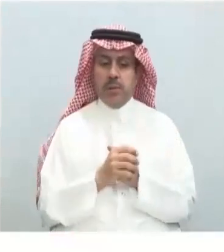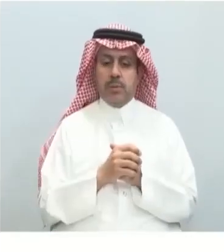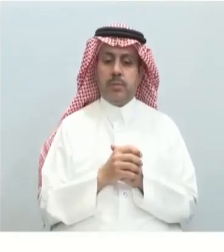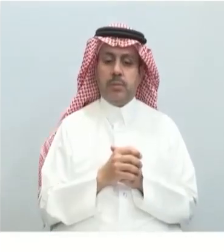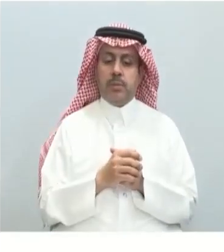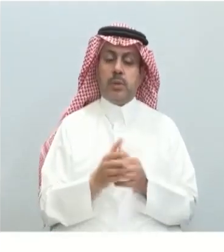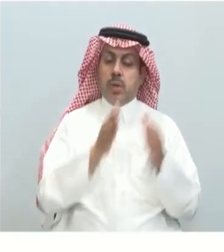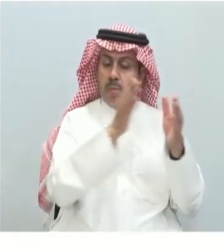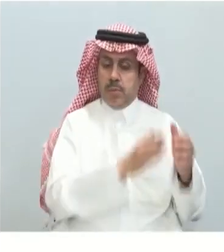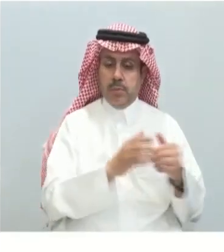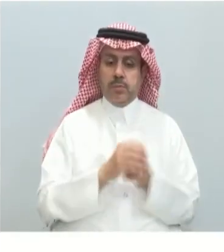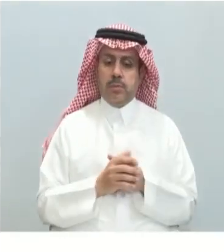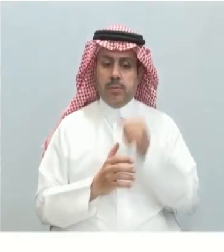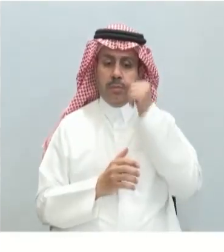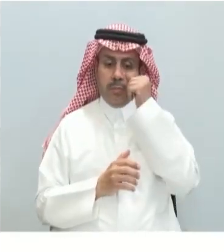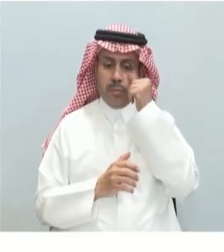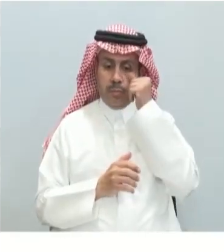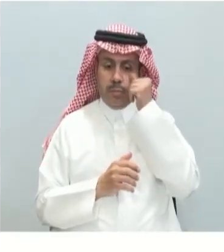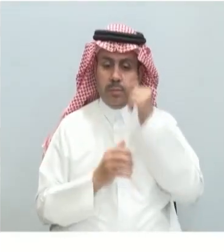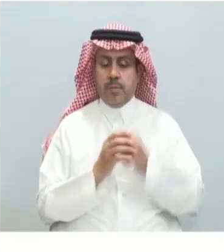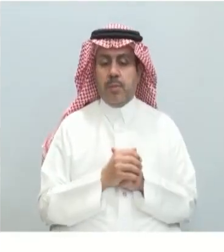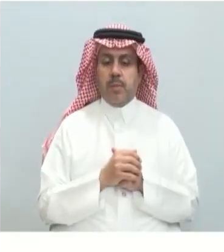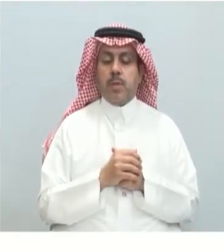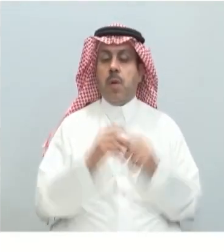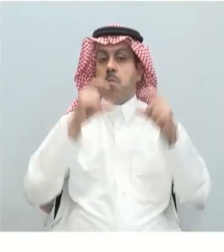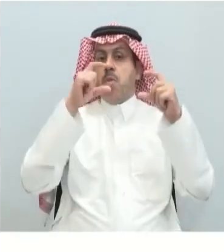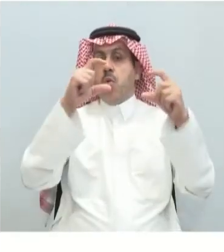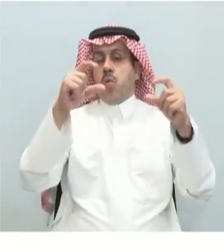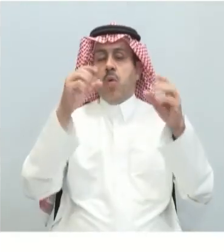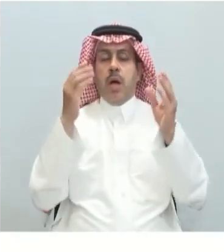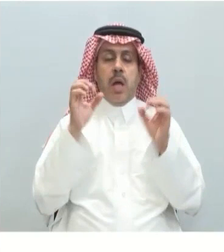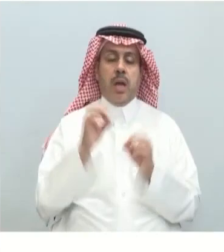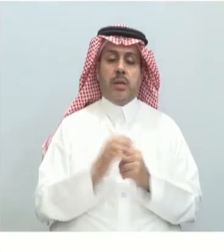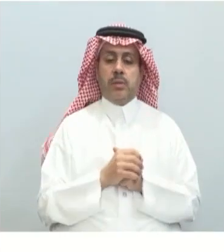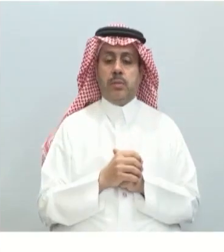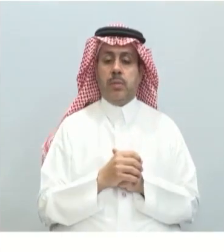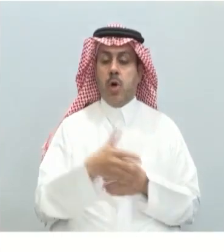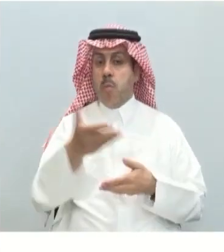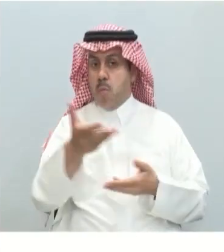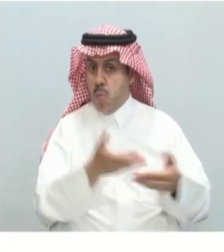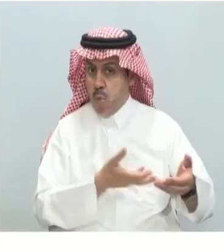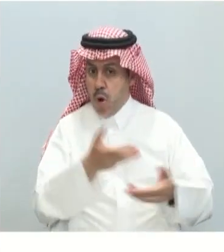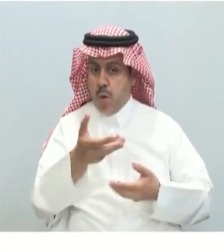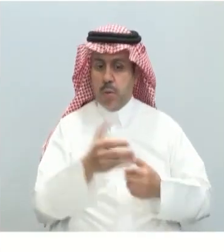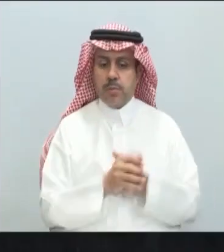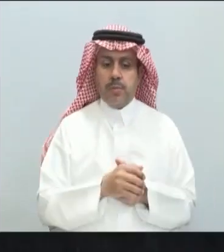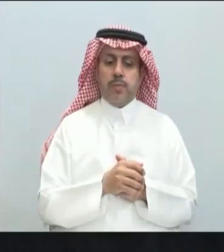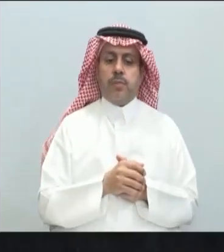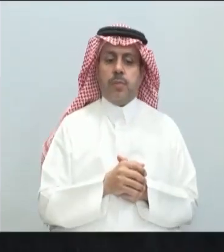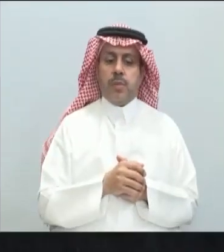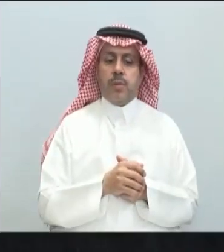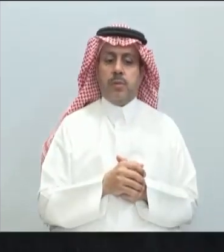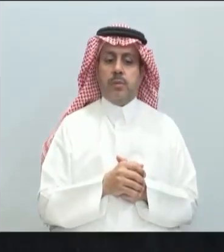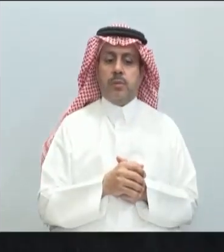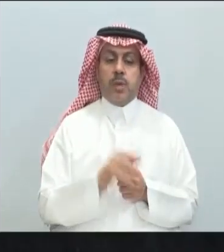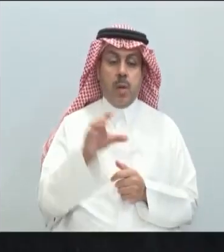والطالبات للوقوف على موضوع الايات التي معنا نجد ان الموضوع المناسب الذي يمكن ان